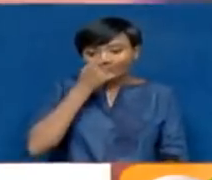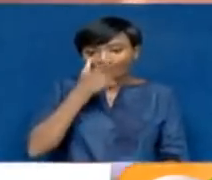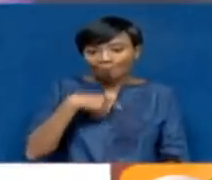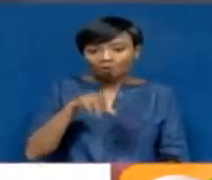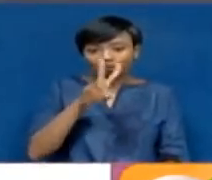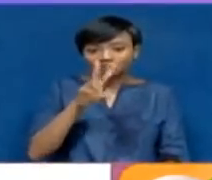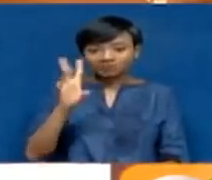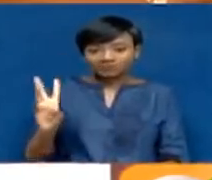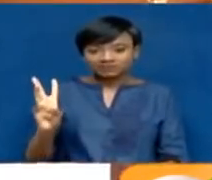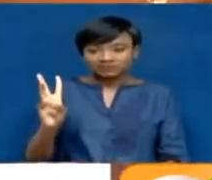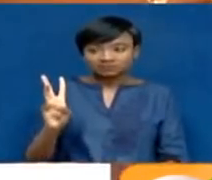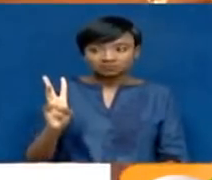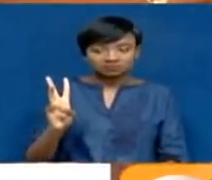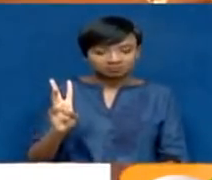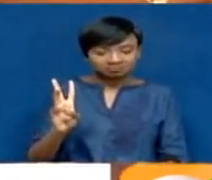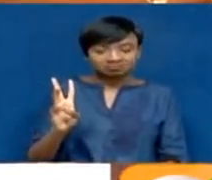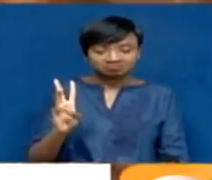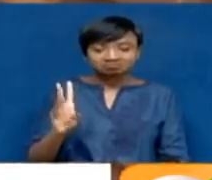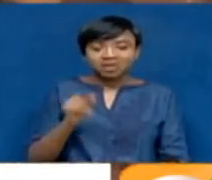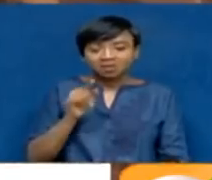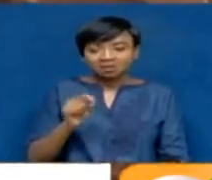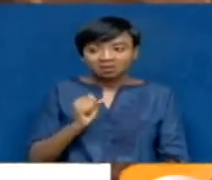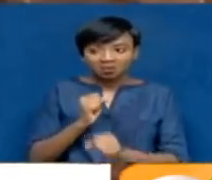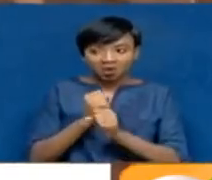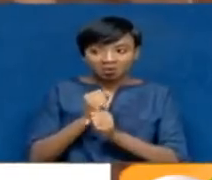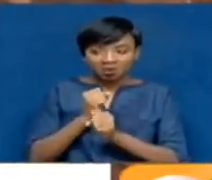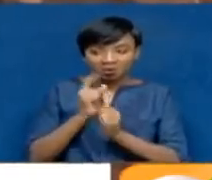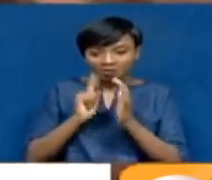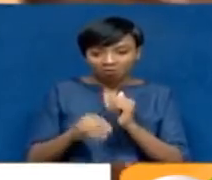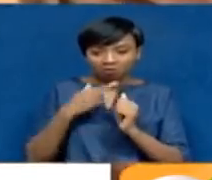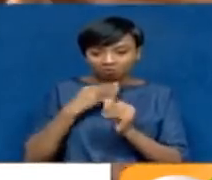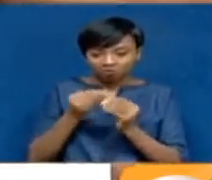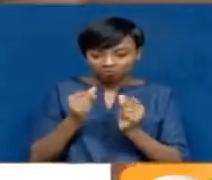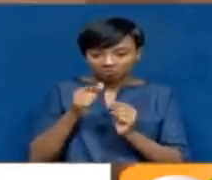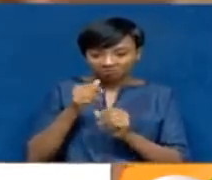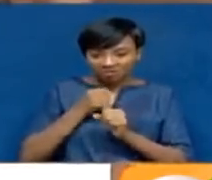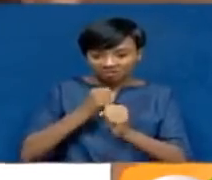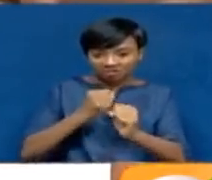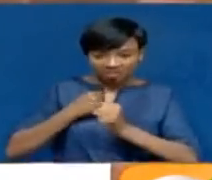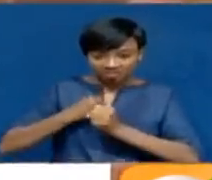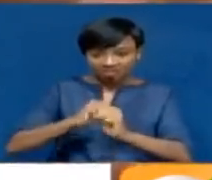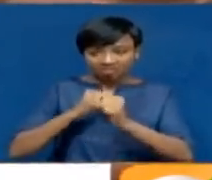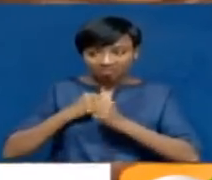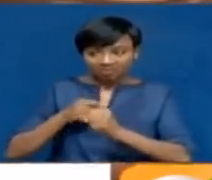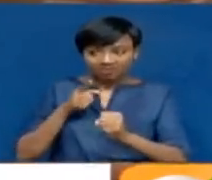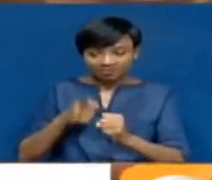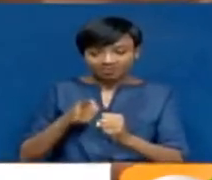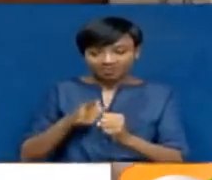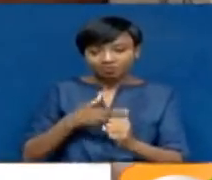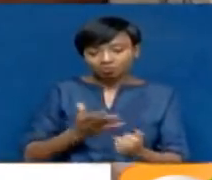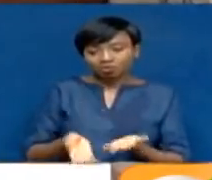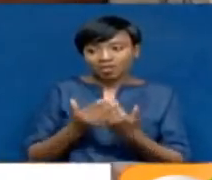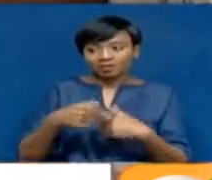wa miaka 26, hapa wako mbioni kukamilisha ujenzi wa jeneza hili la mteja wao kwa shughuli ya